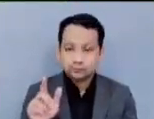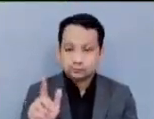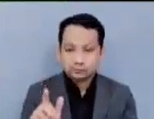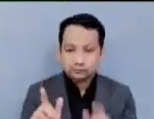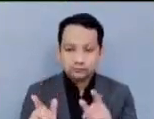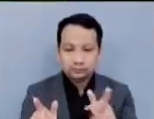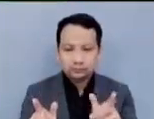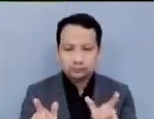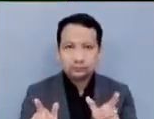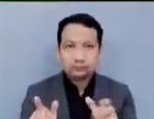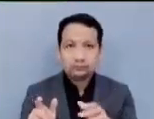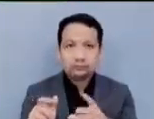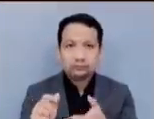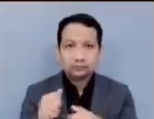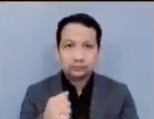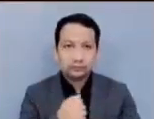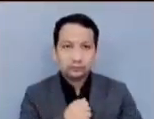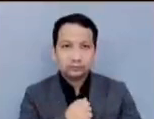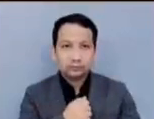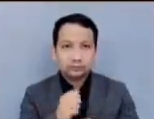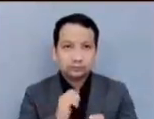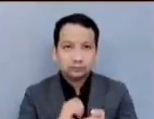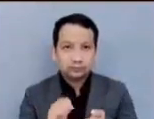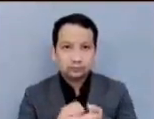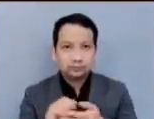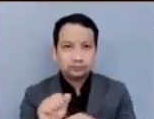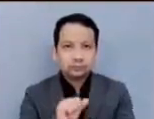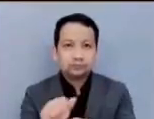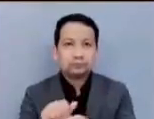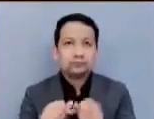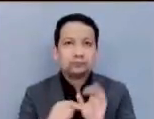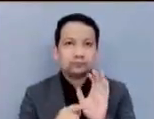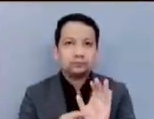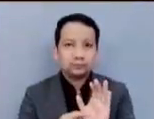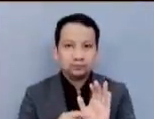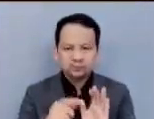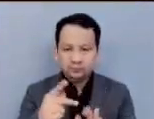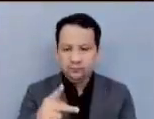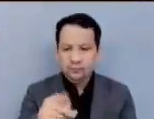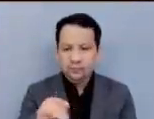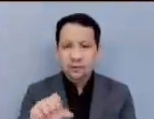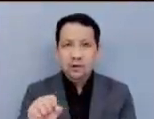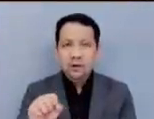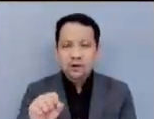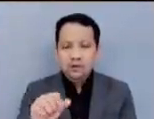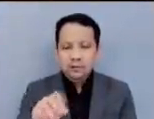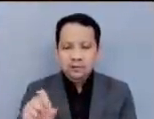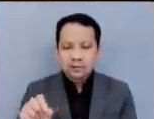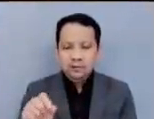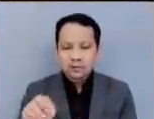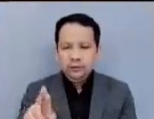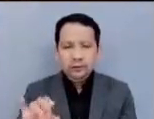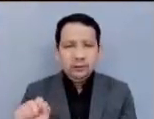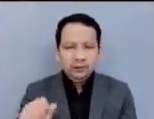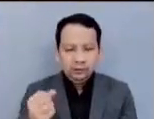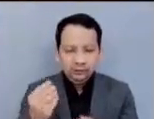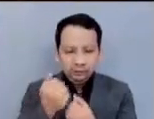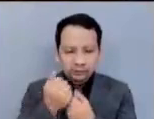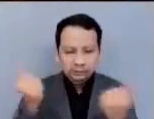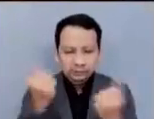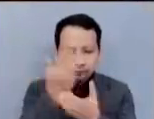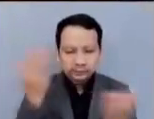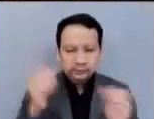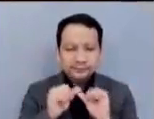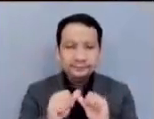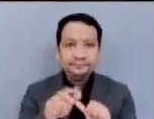Exercise. Ito ang sinabi ni Philippine Army spokesperson Colonel Xerxes Trinidad kasabay ng pag-anunsyo ng pagdaraos ng